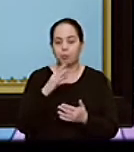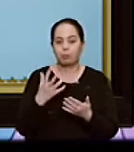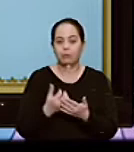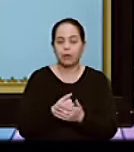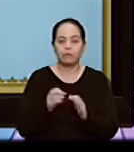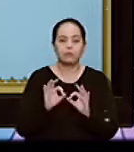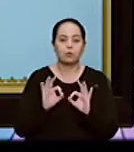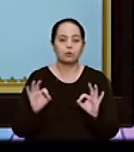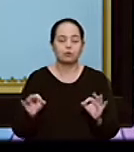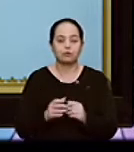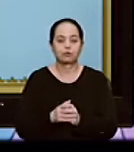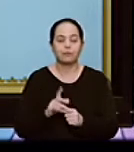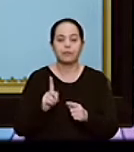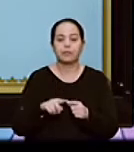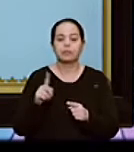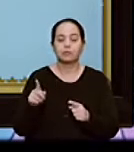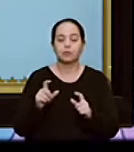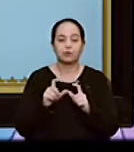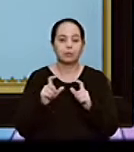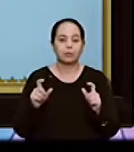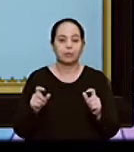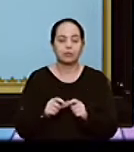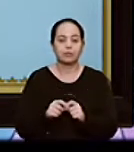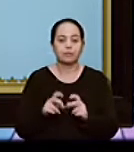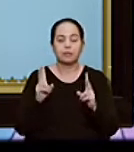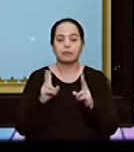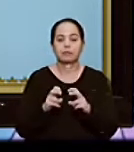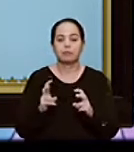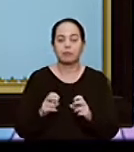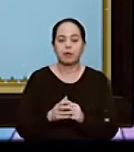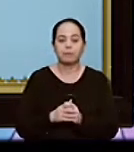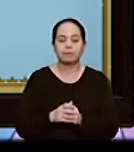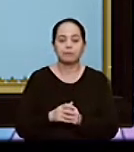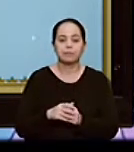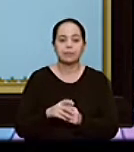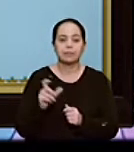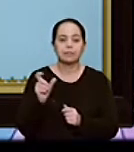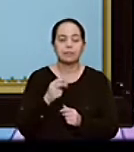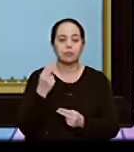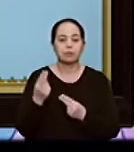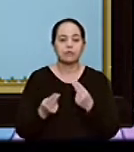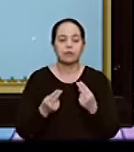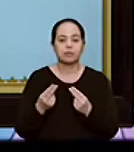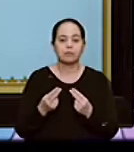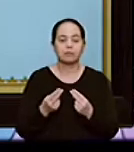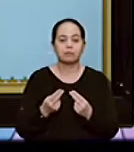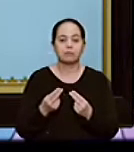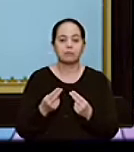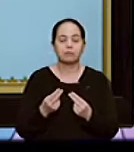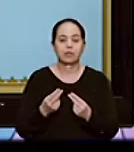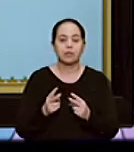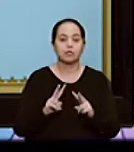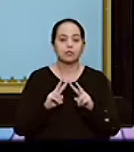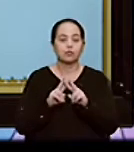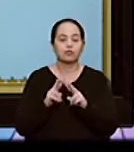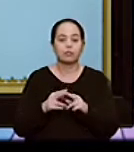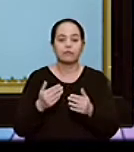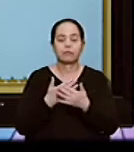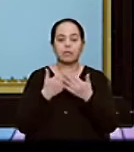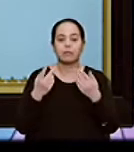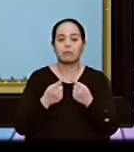Справились? Отлично! Следующее предложение. Разбираем. Синим светом зажглись в небе